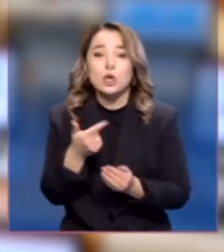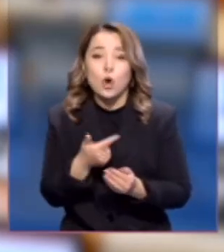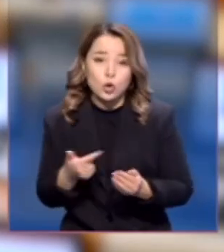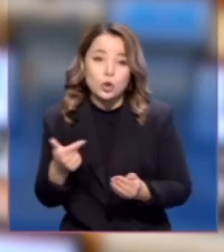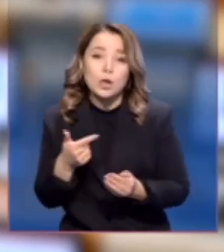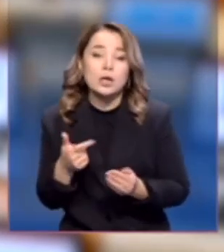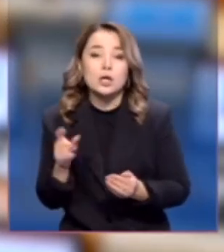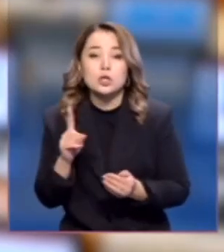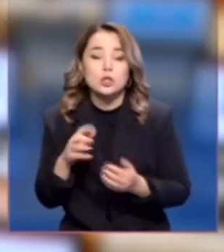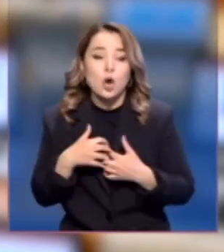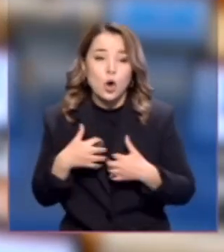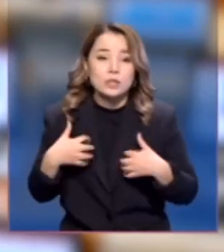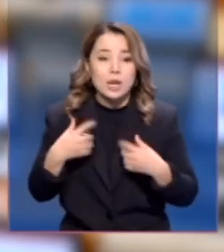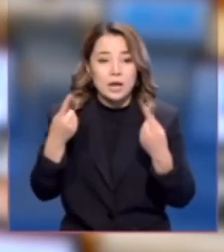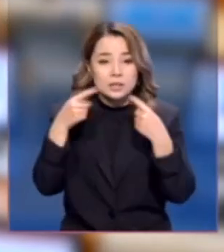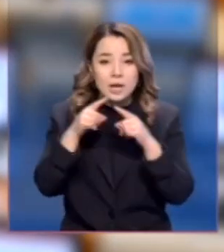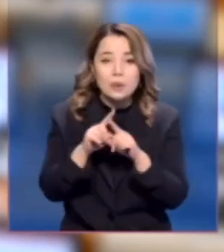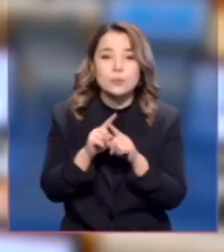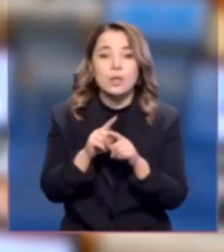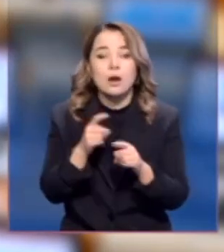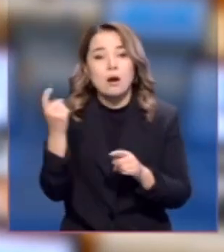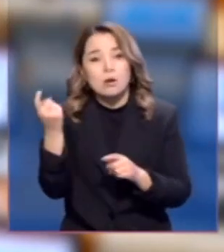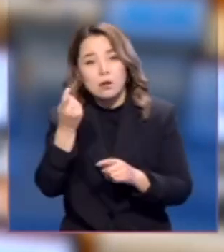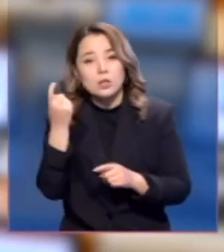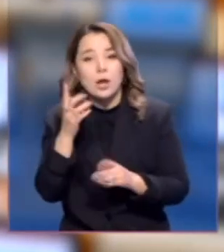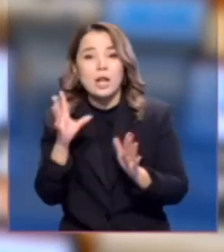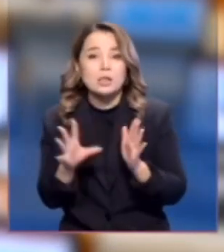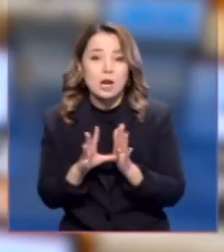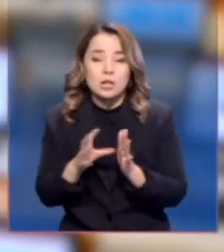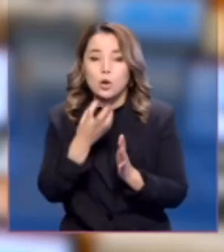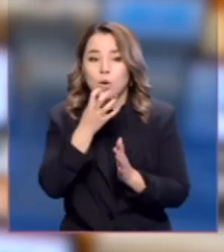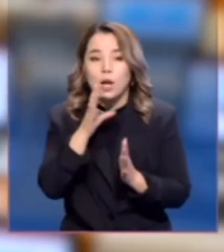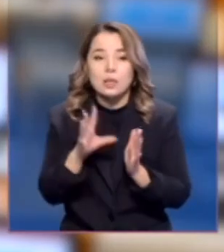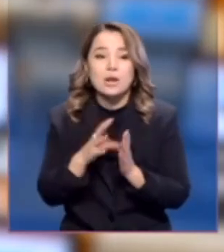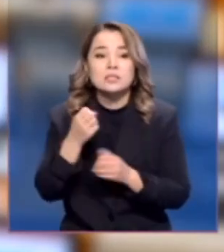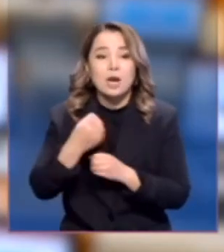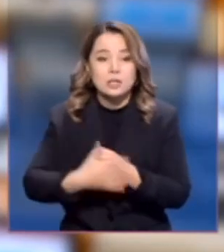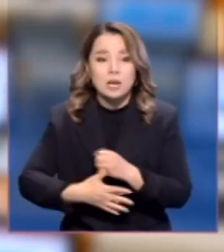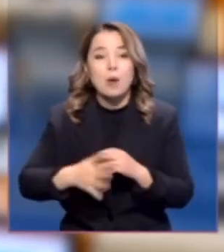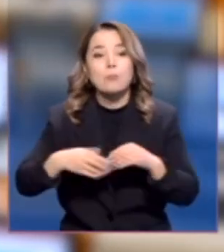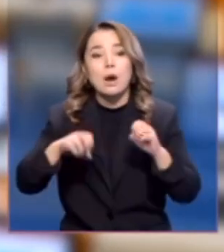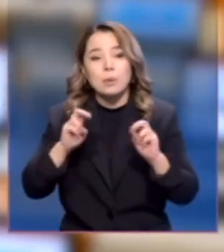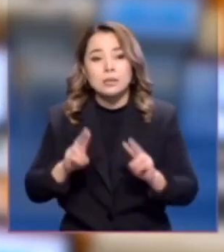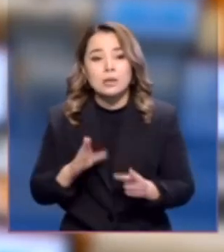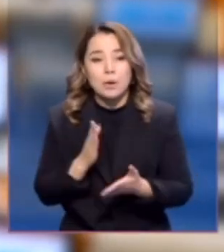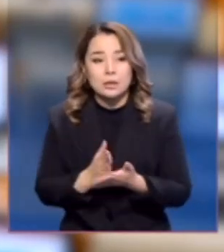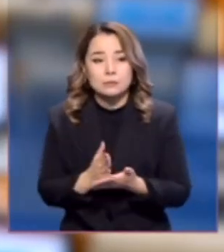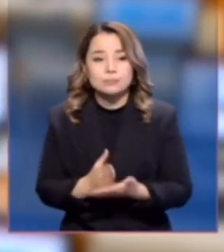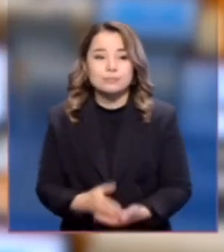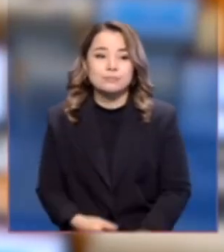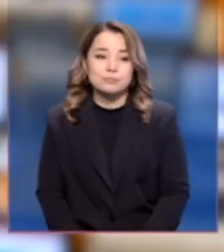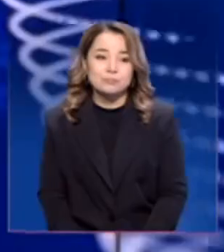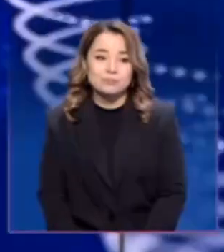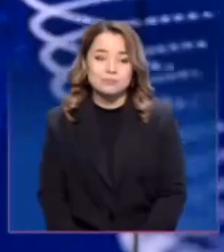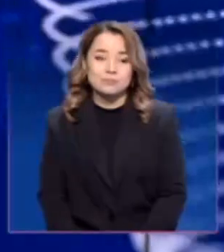геолог, зоотехник, агроном, электрик, жылу электр станциясы маманында бар.